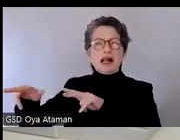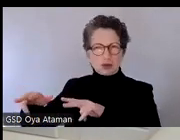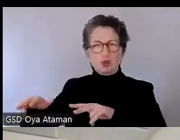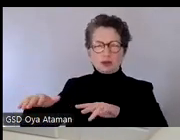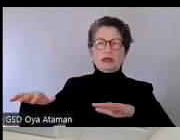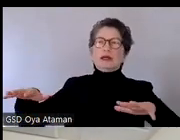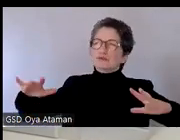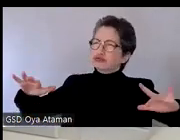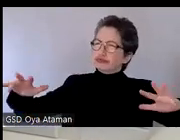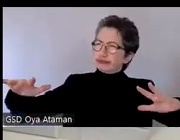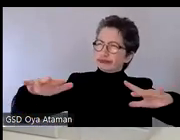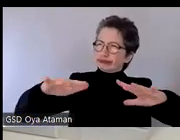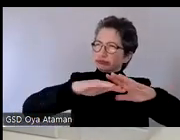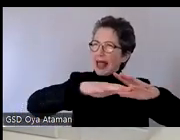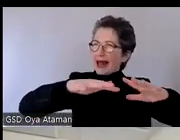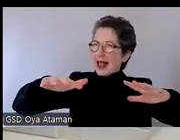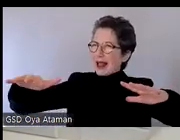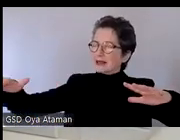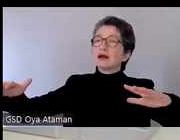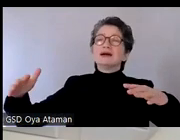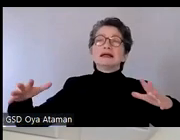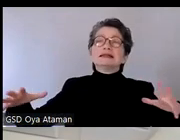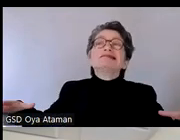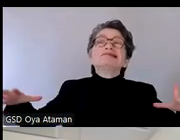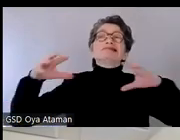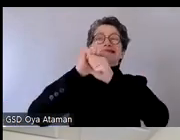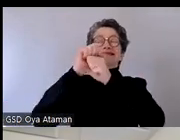die Einführung von